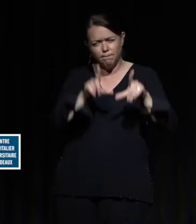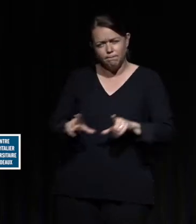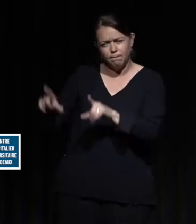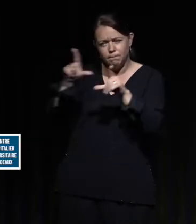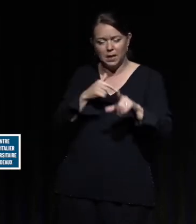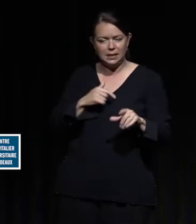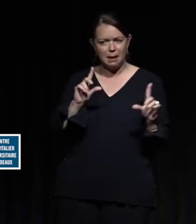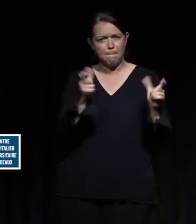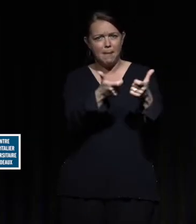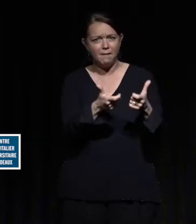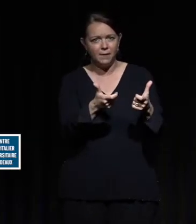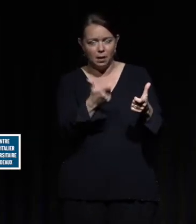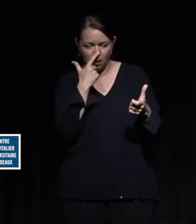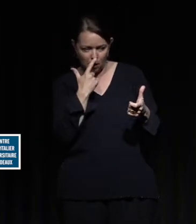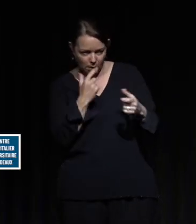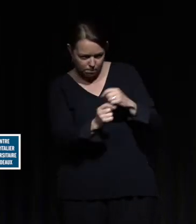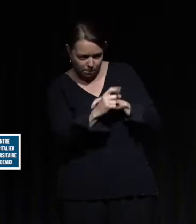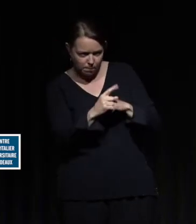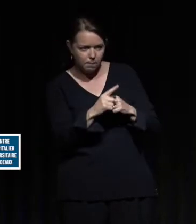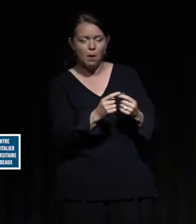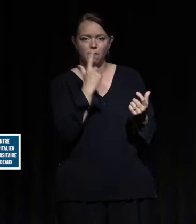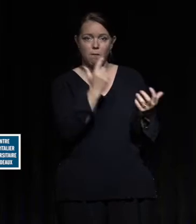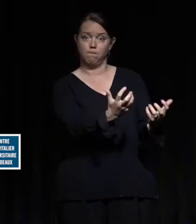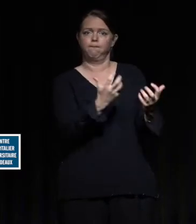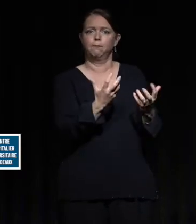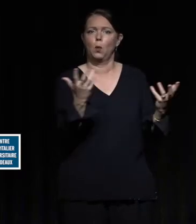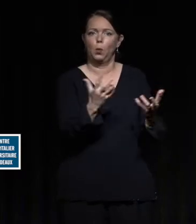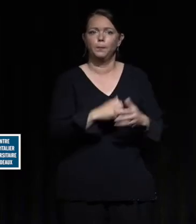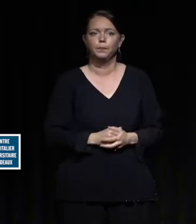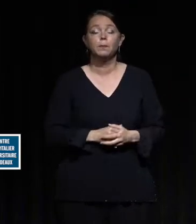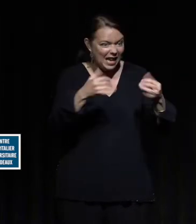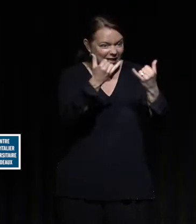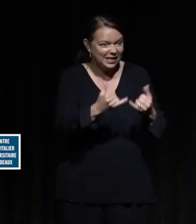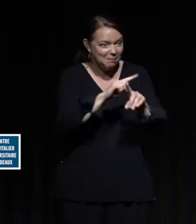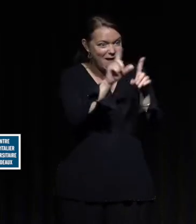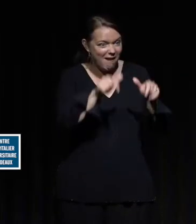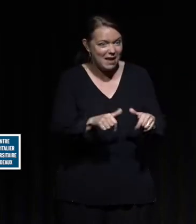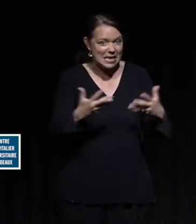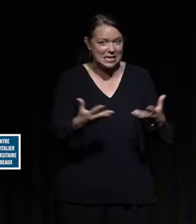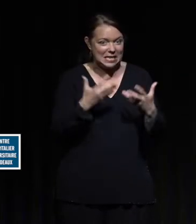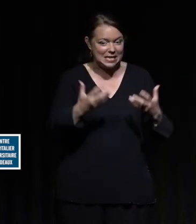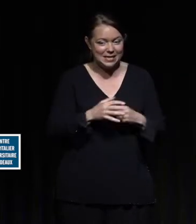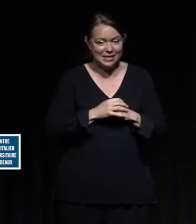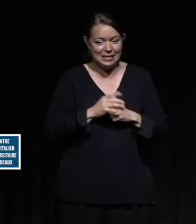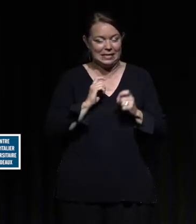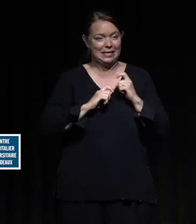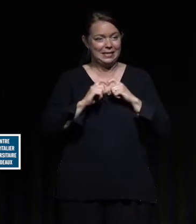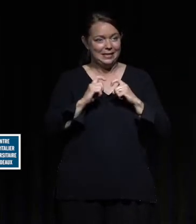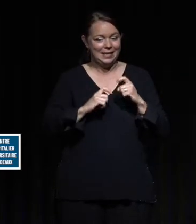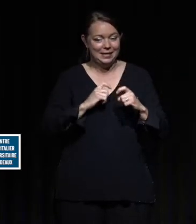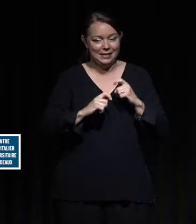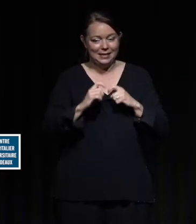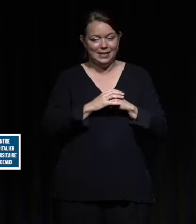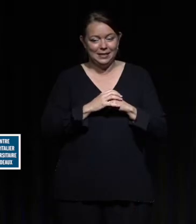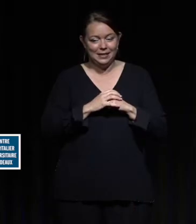d'attraction. Et bien sûr, je pense que la majorité des personnes qui nous regardent ne sont pas habituées. On a ici... vous le